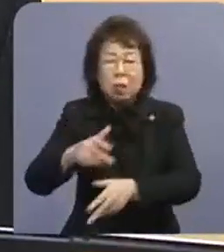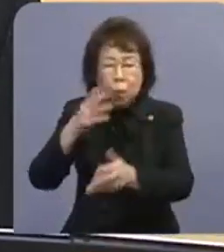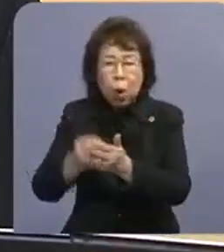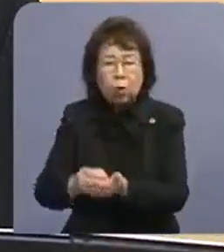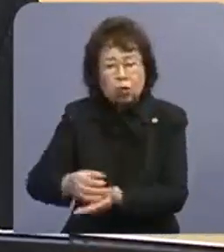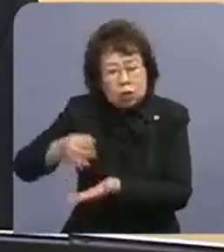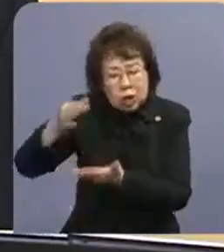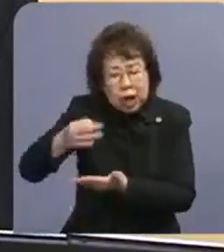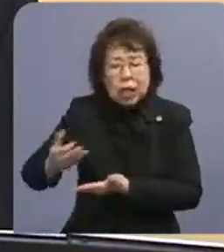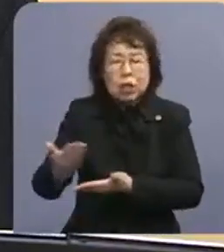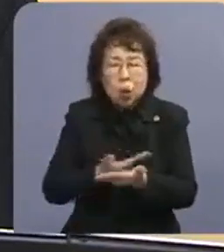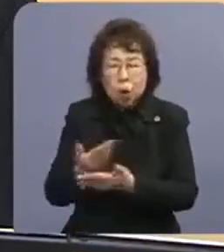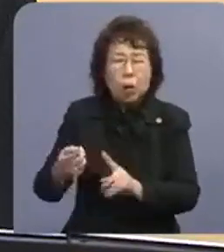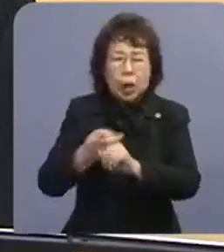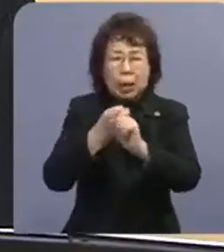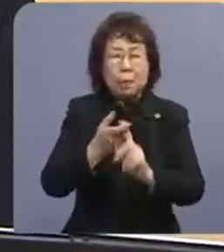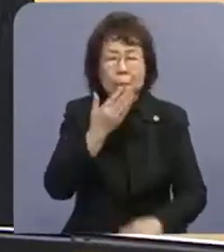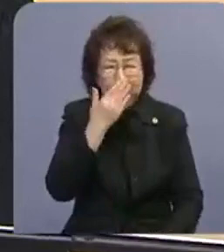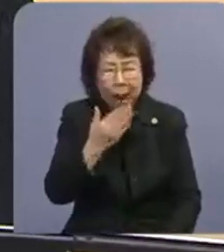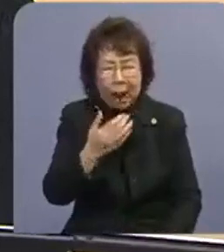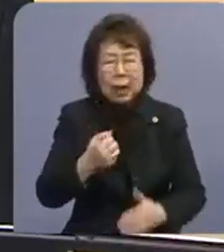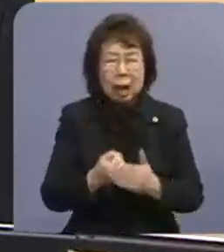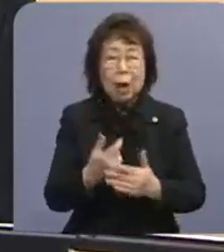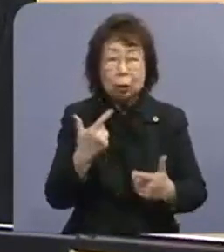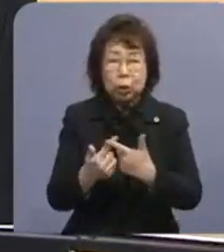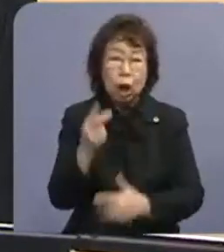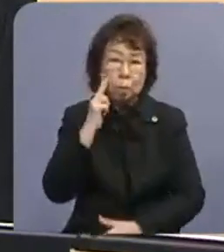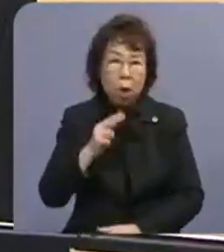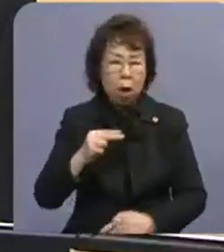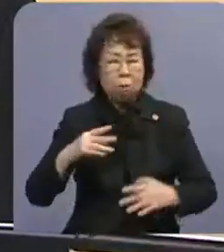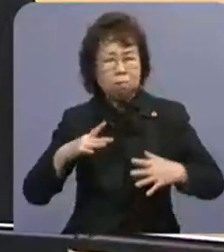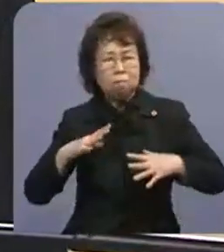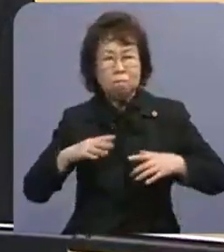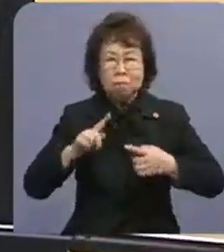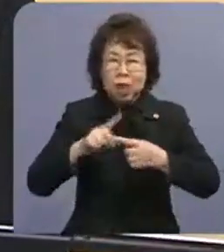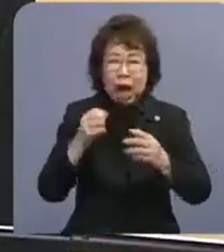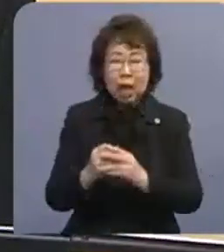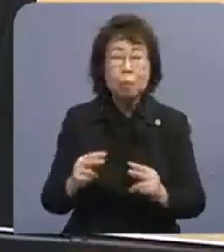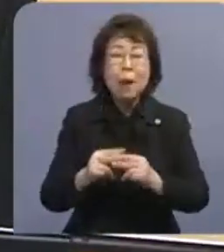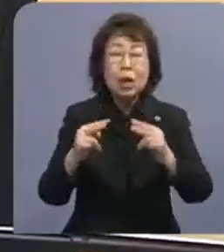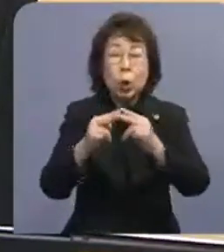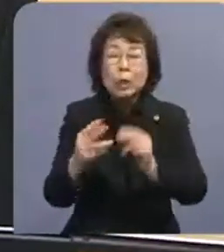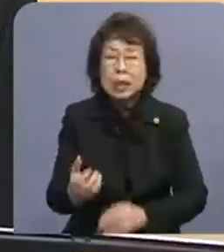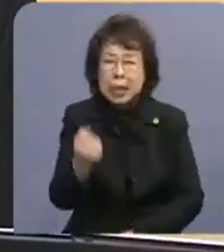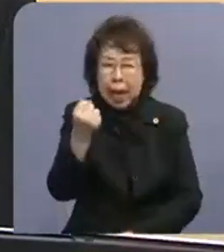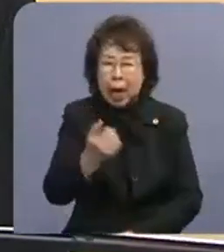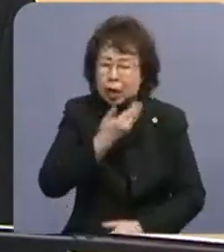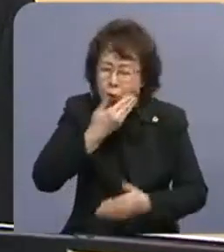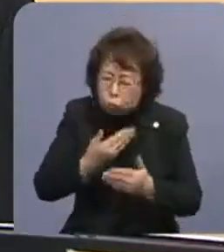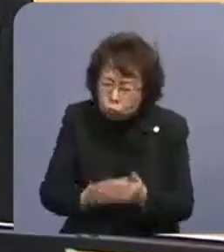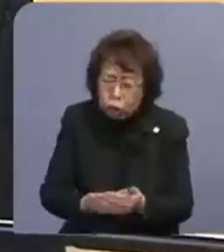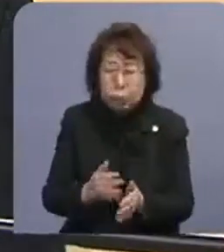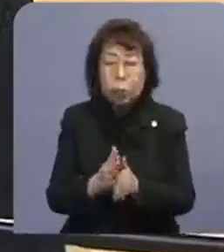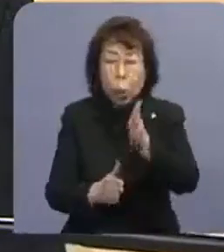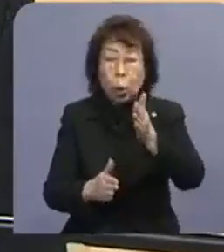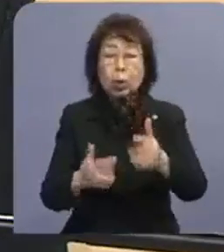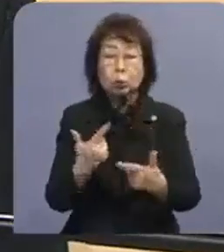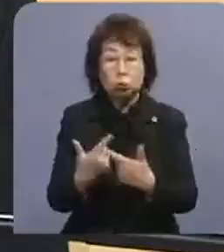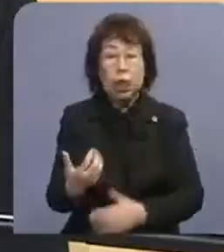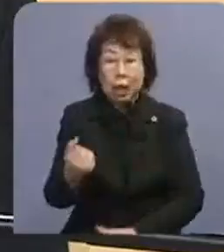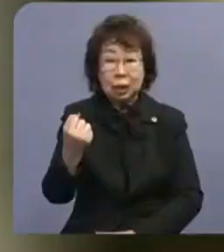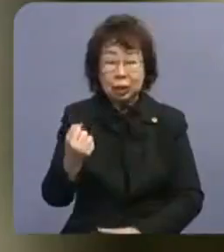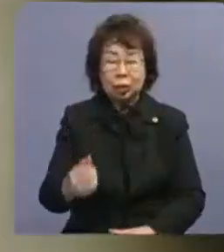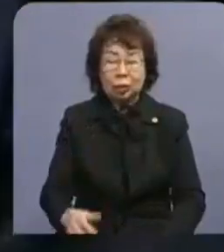가치 공급 사슬을 형성하면서 부산은 명실공히 파워반도체의 핵심 거점 도시로 부상할